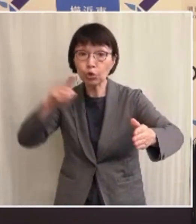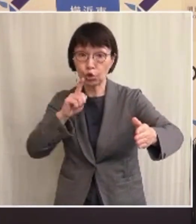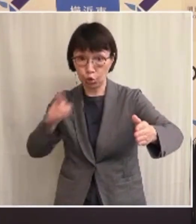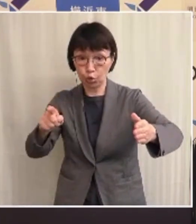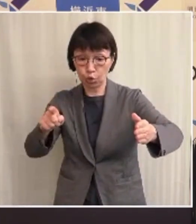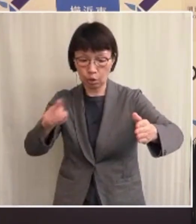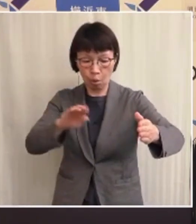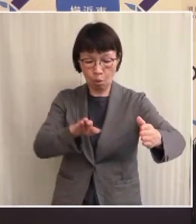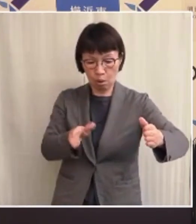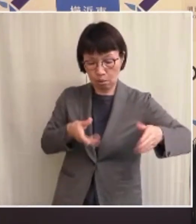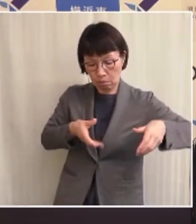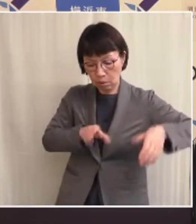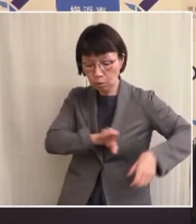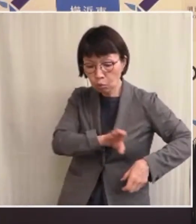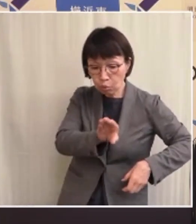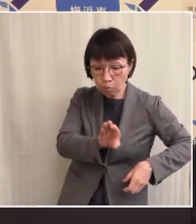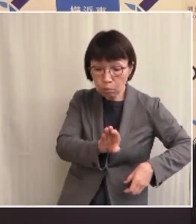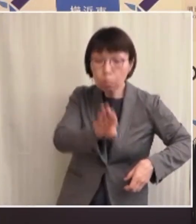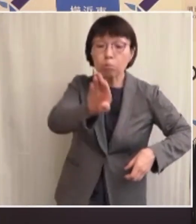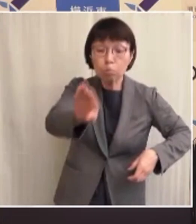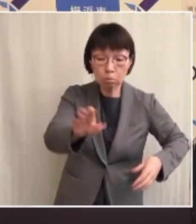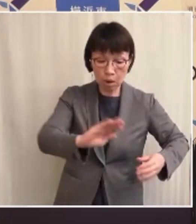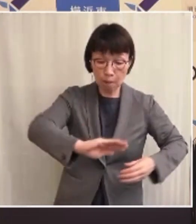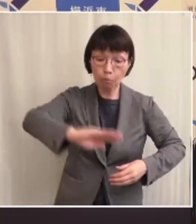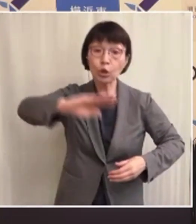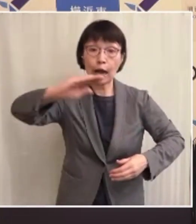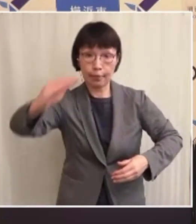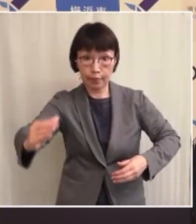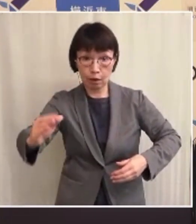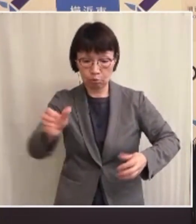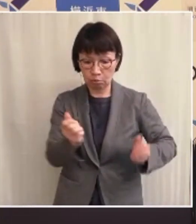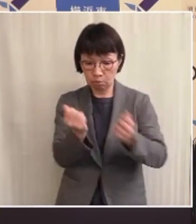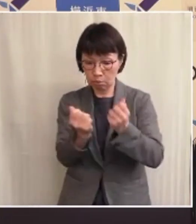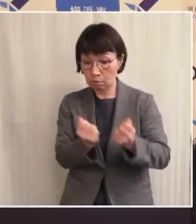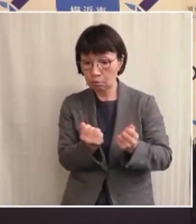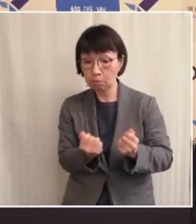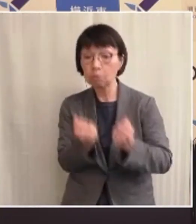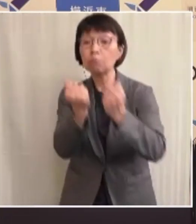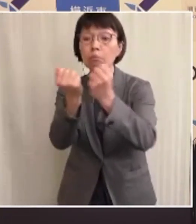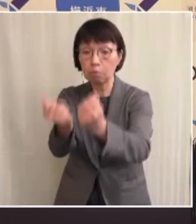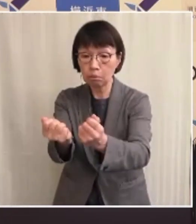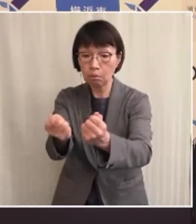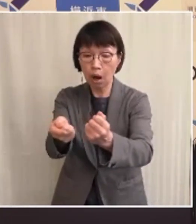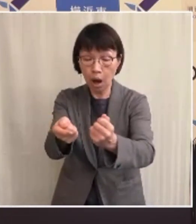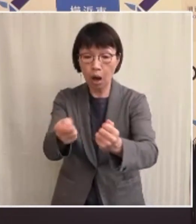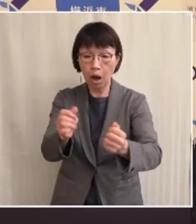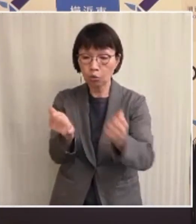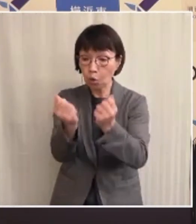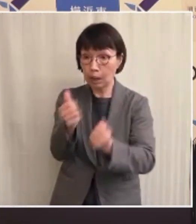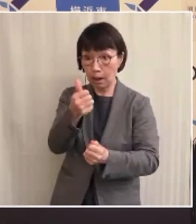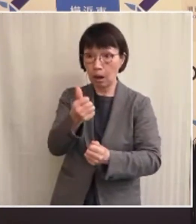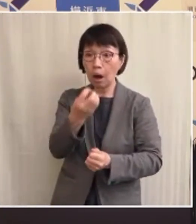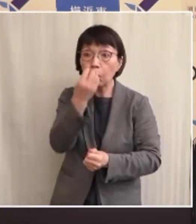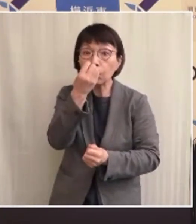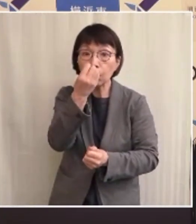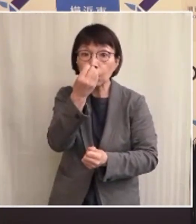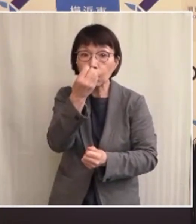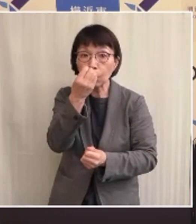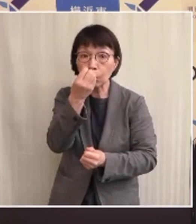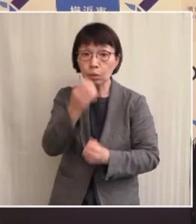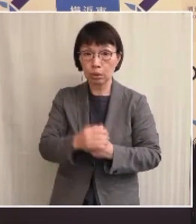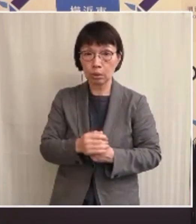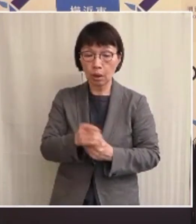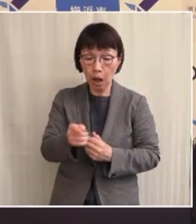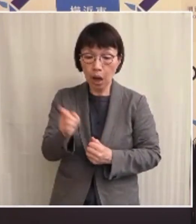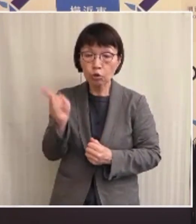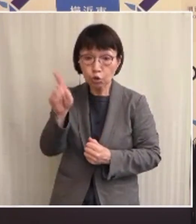手、ドライバーに気づいてもらって、次回通るときは、その減速をし